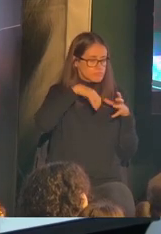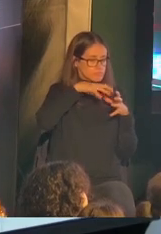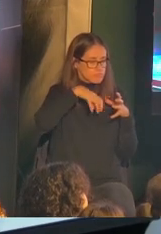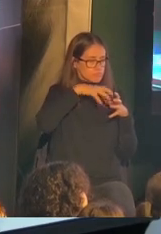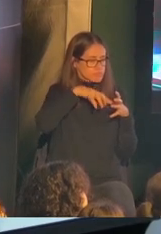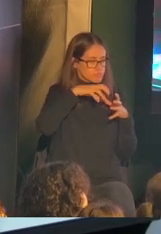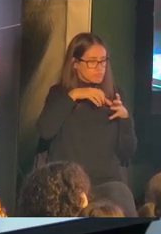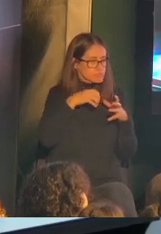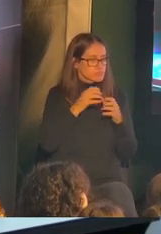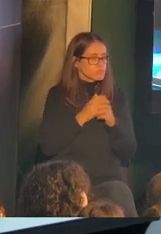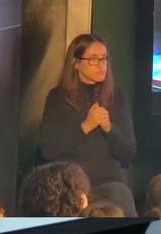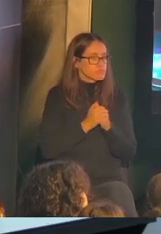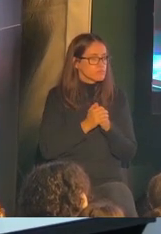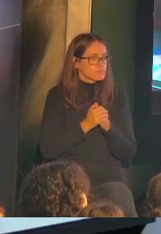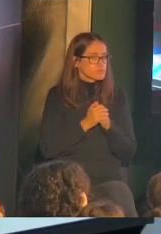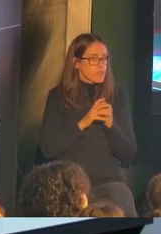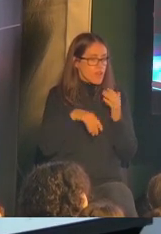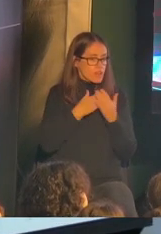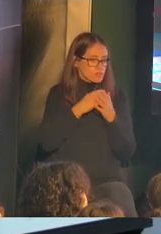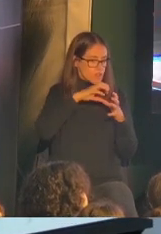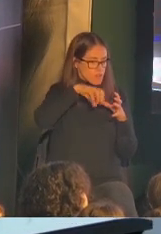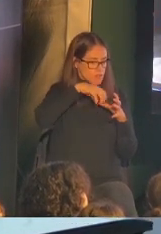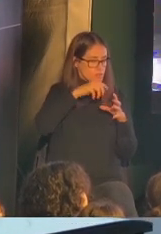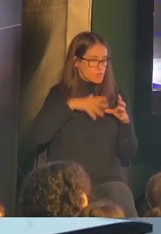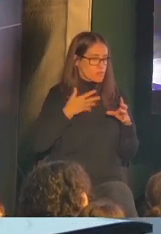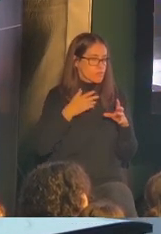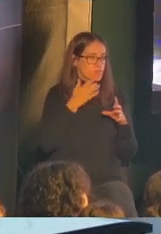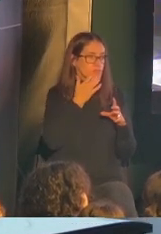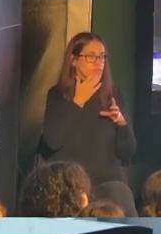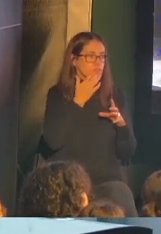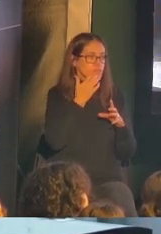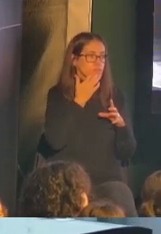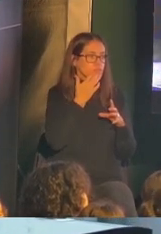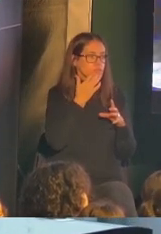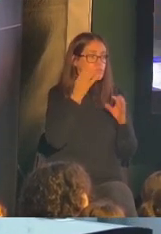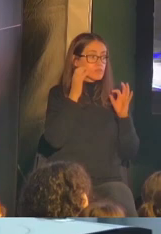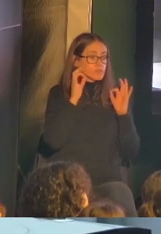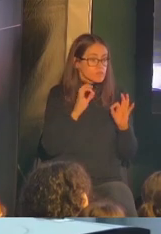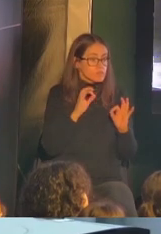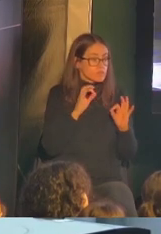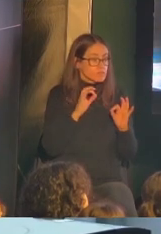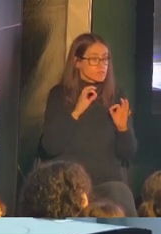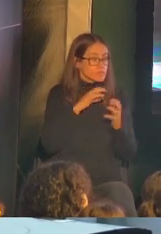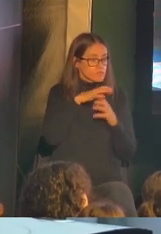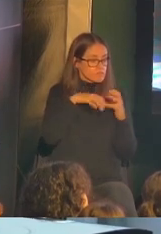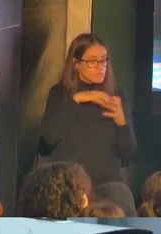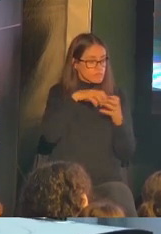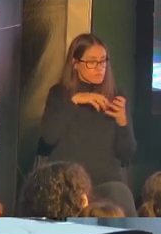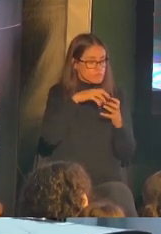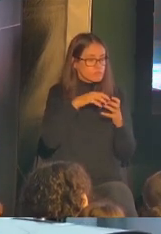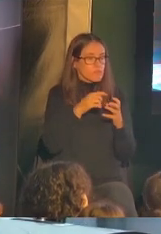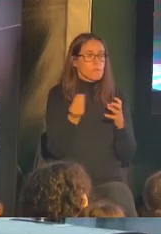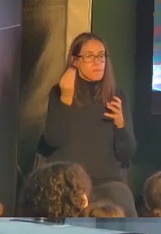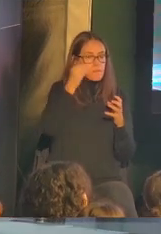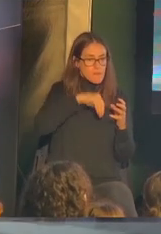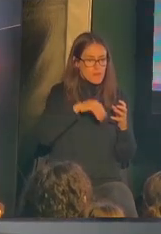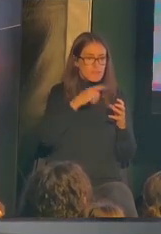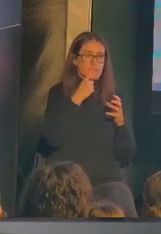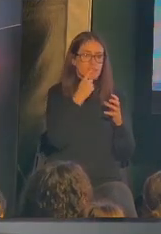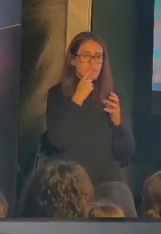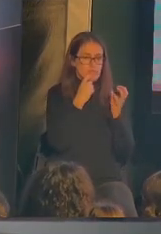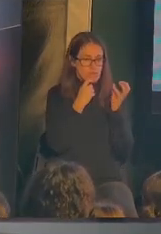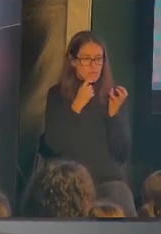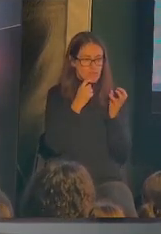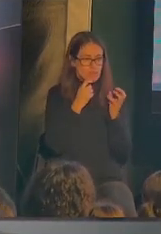les varilles, i en aquest moment és quan afegim remolatge. Vale? La remolatge que us he comentat